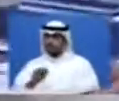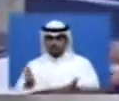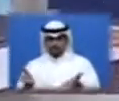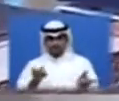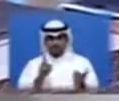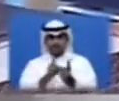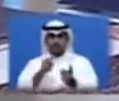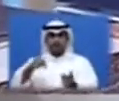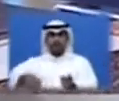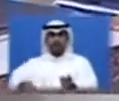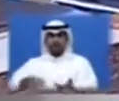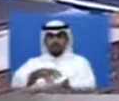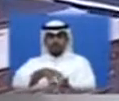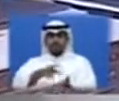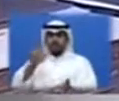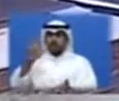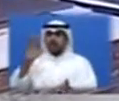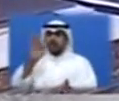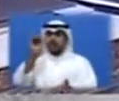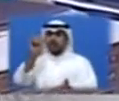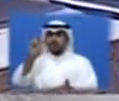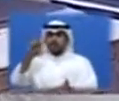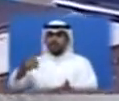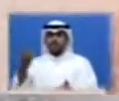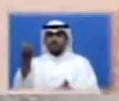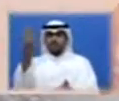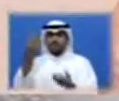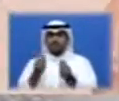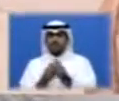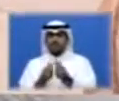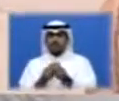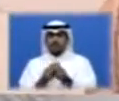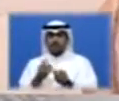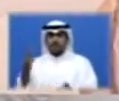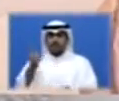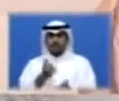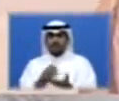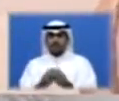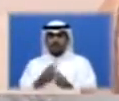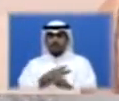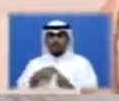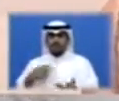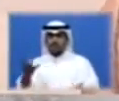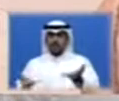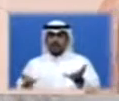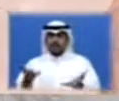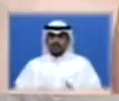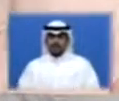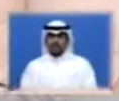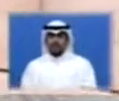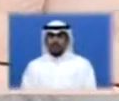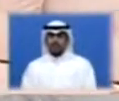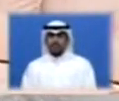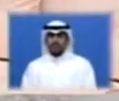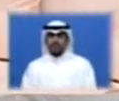واستقبل سموه حفظه الله بقصر السيف صباح اليوم معالي وزير الدولة لشؤون مجلس الوزراء ووزير العدل بالوكالة الشيخ محمد العبدالله